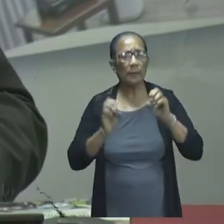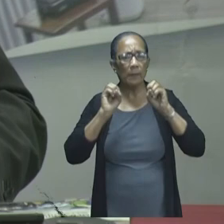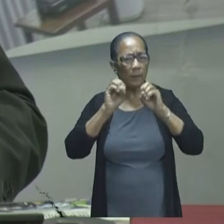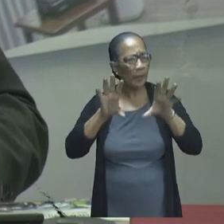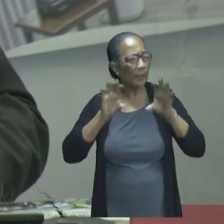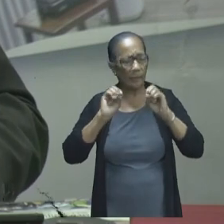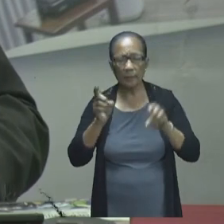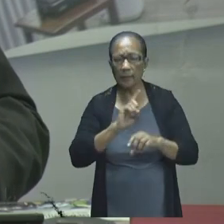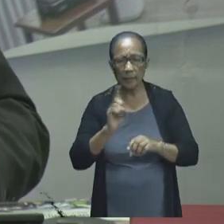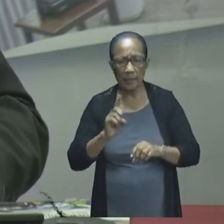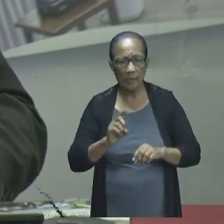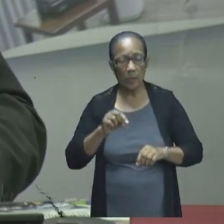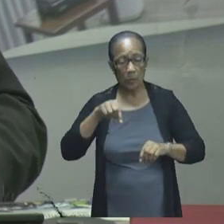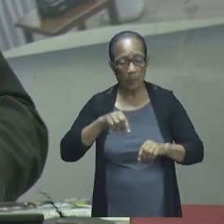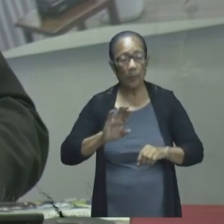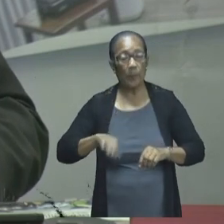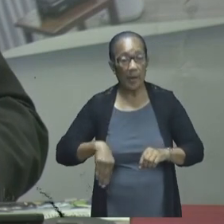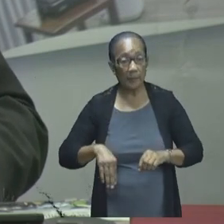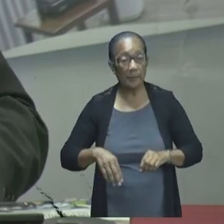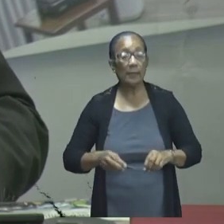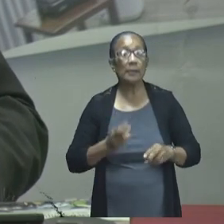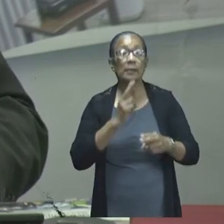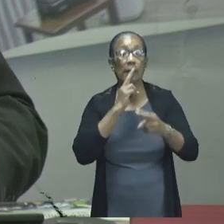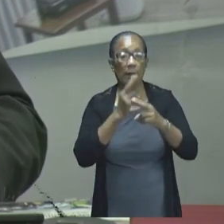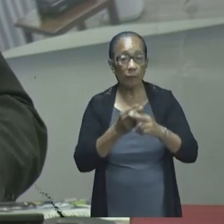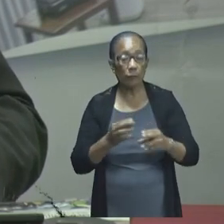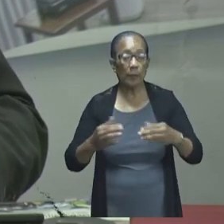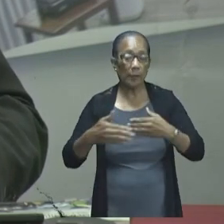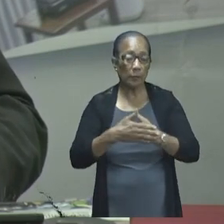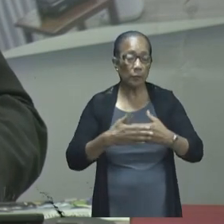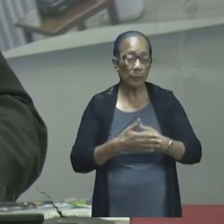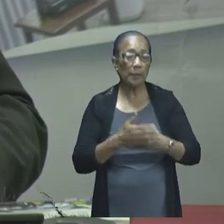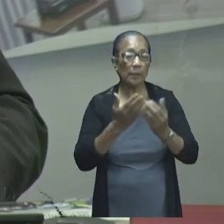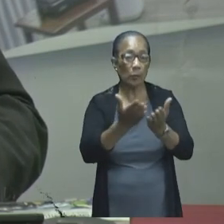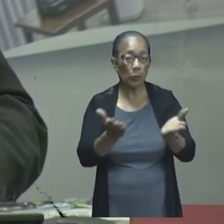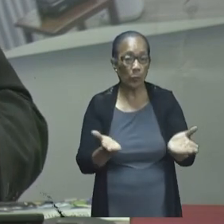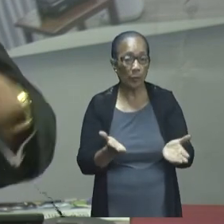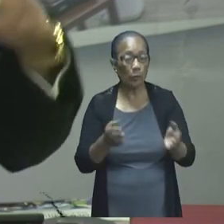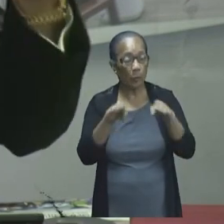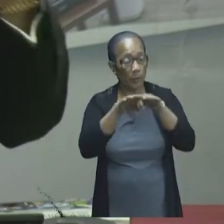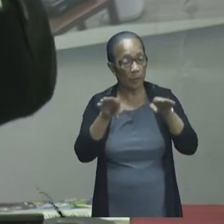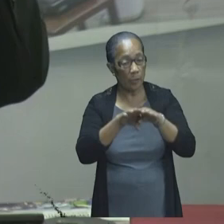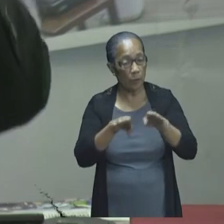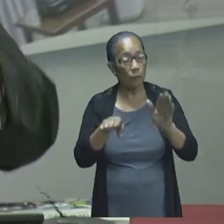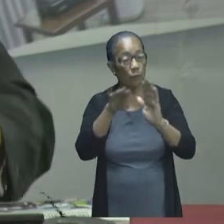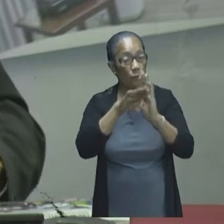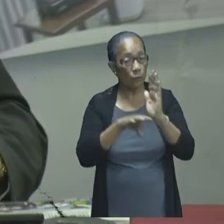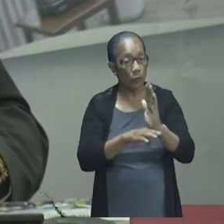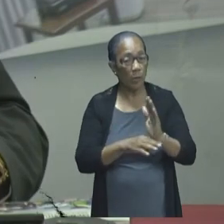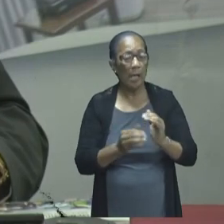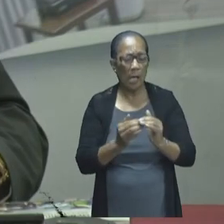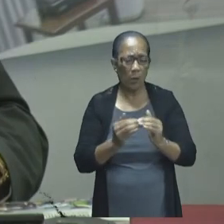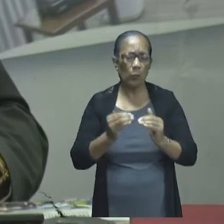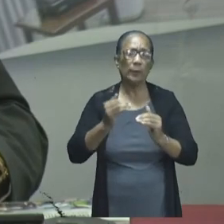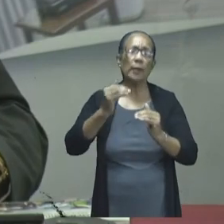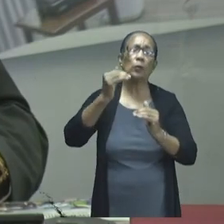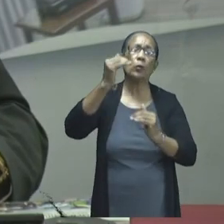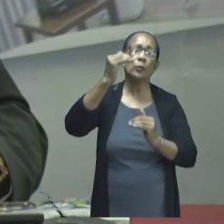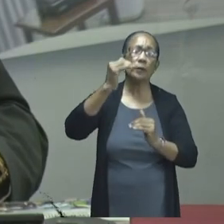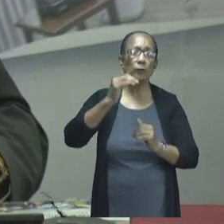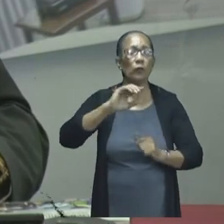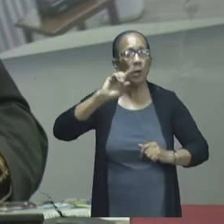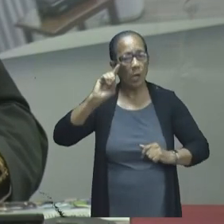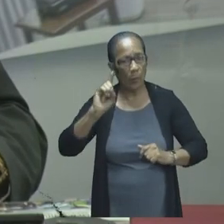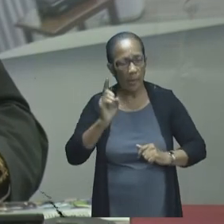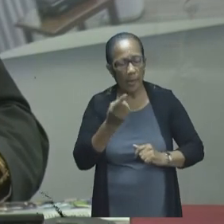en recentelijk is er werpen spray gewezen op ministers niveau hierover en gaat het optrekken naar hoger niveau en we gaan